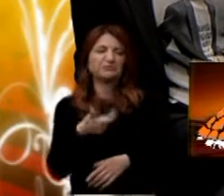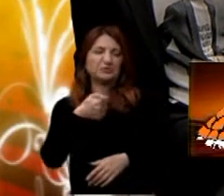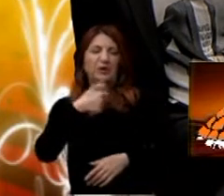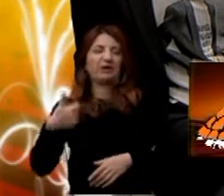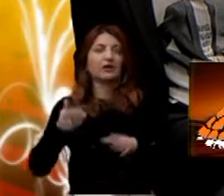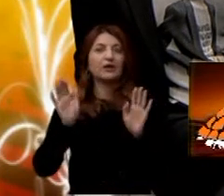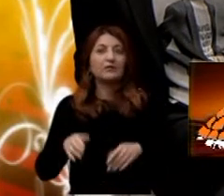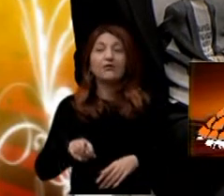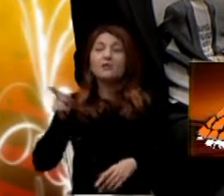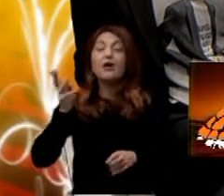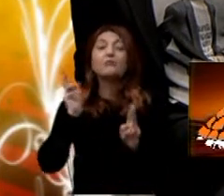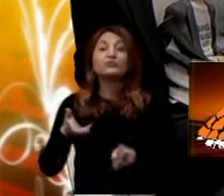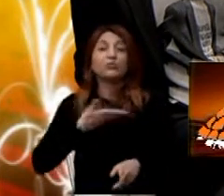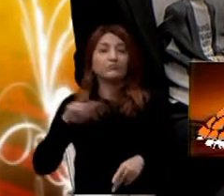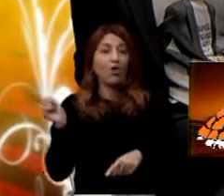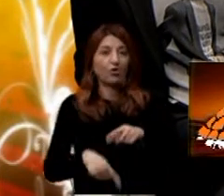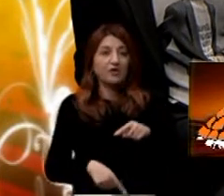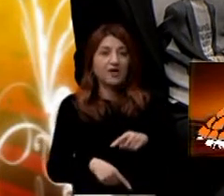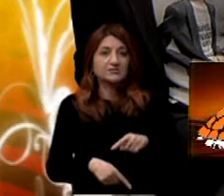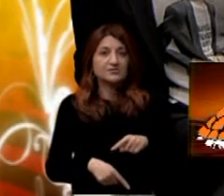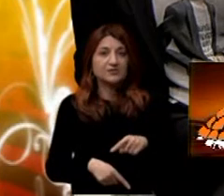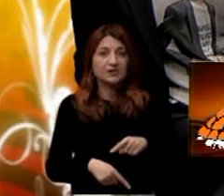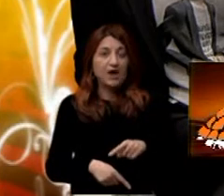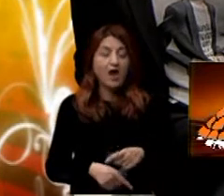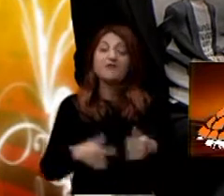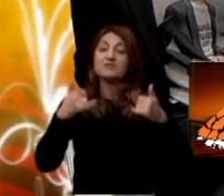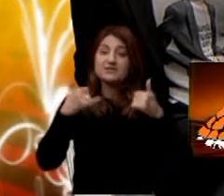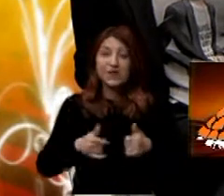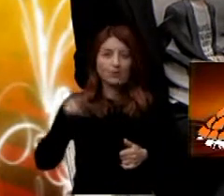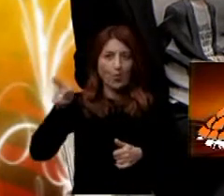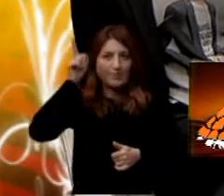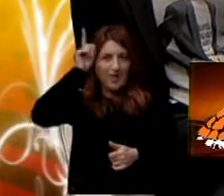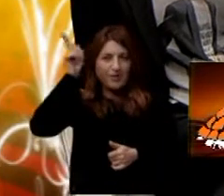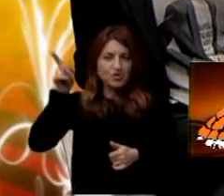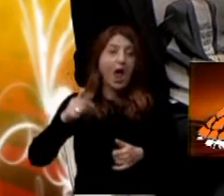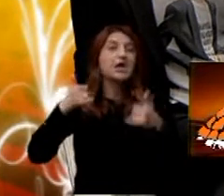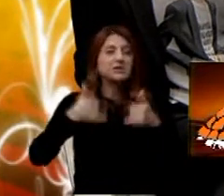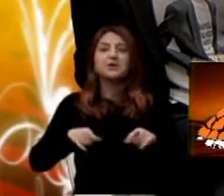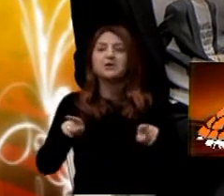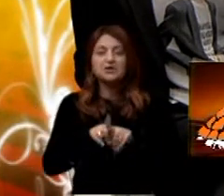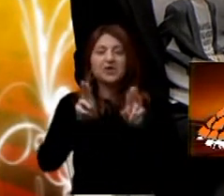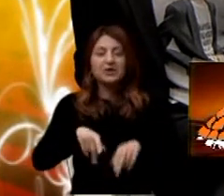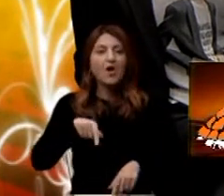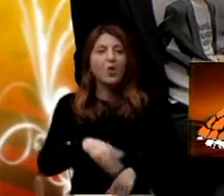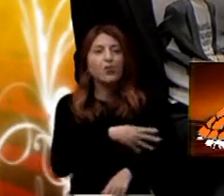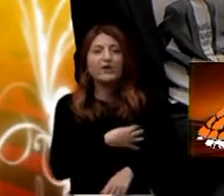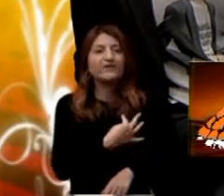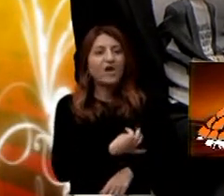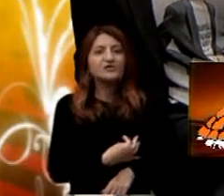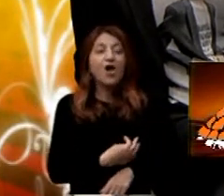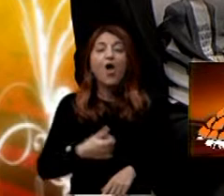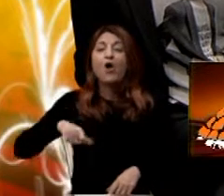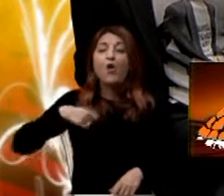mogućnost da on ostane bez licence. Sada je to već prisutno i u Hrvatskoj i zaista više ne može